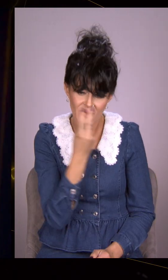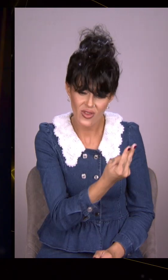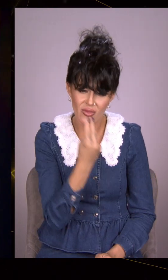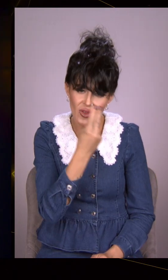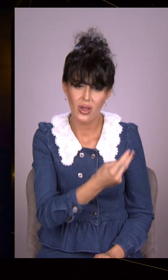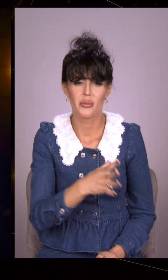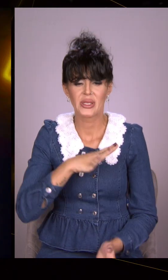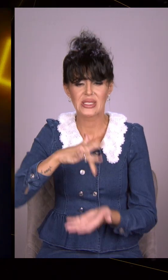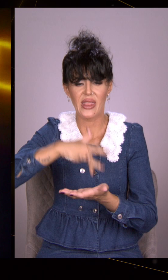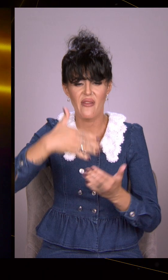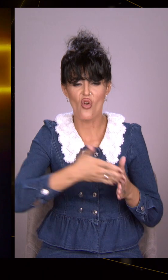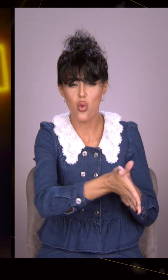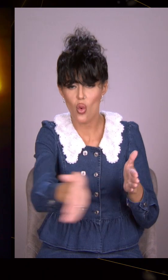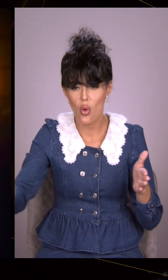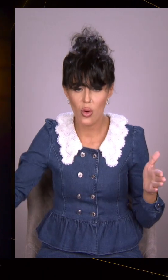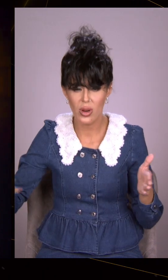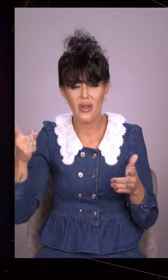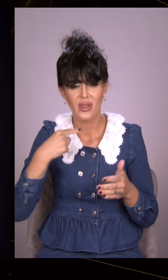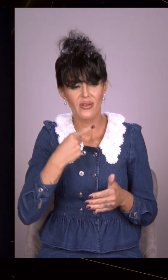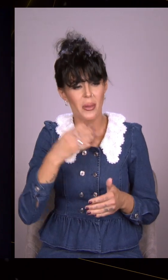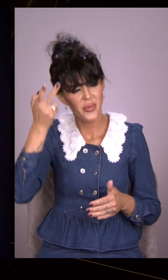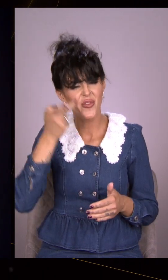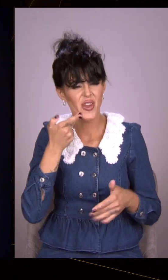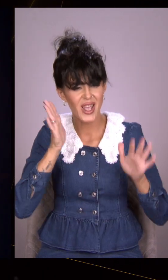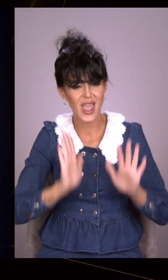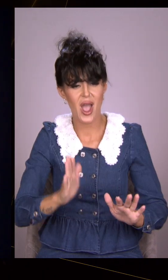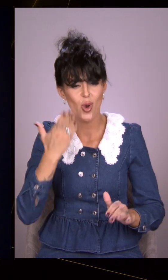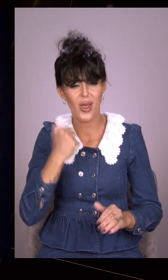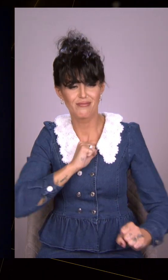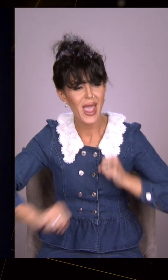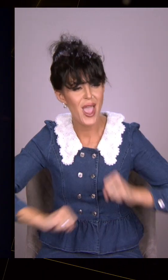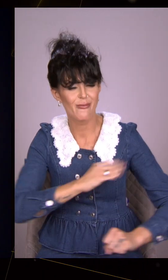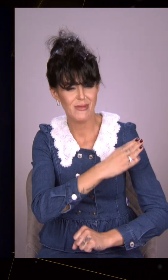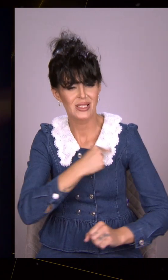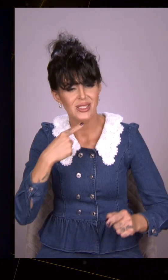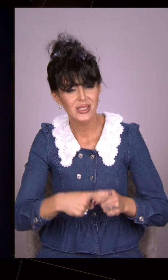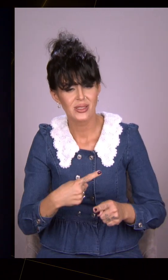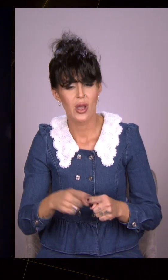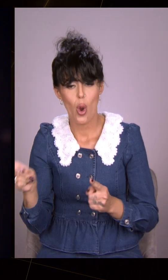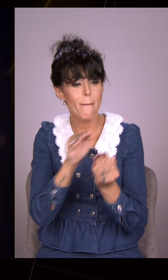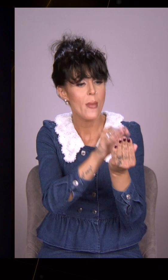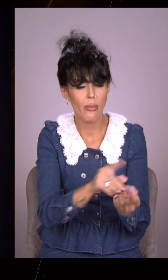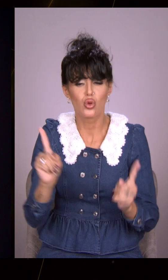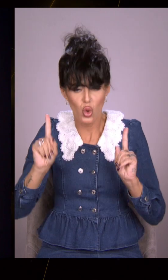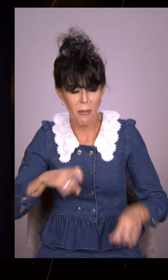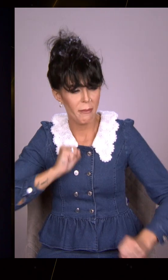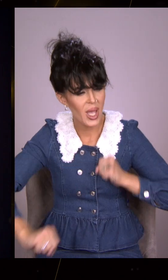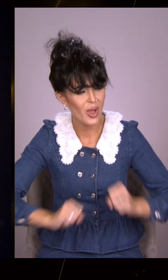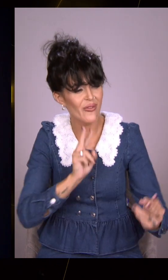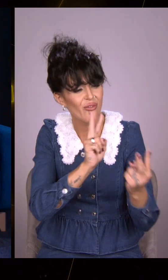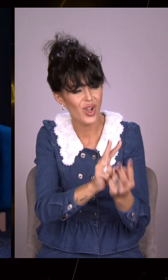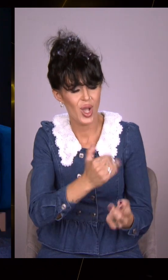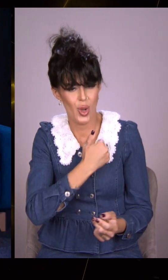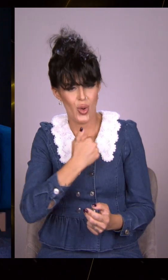центральні ворота, і вона все время казала, Настуся, побіжали. І до могилки вона бігла, наче з Настю